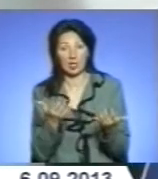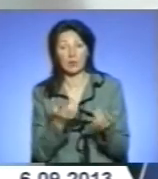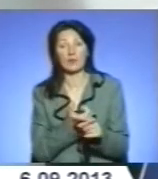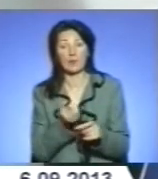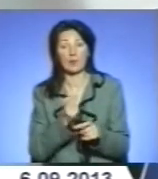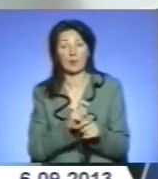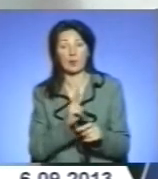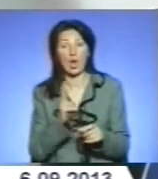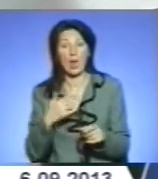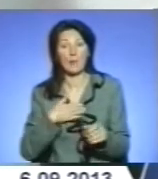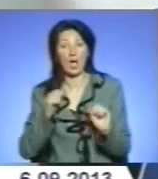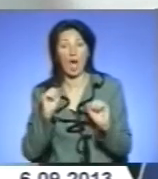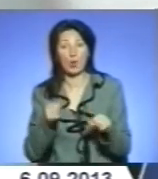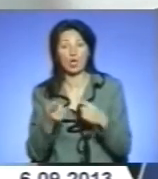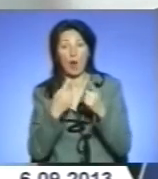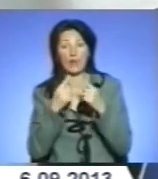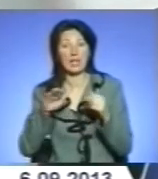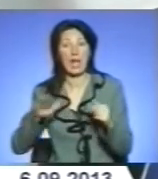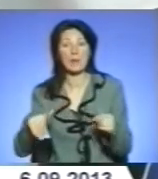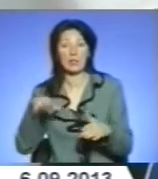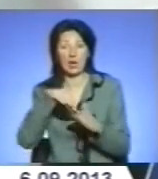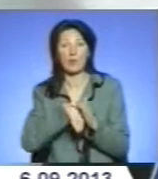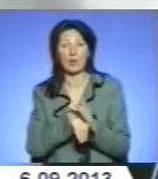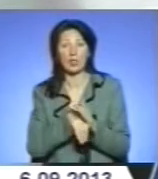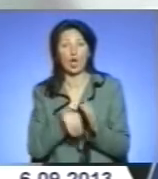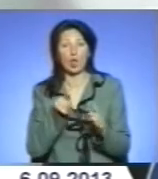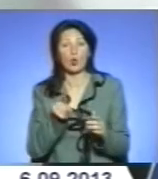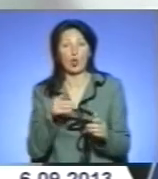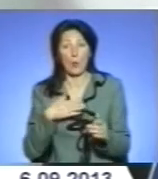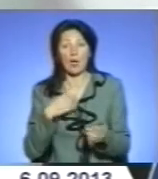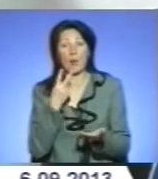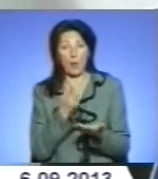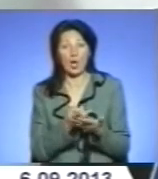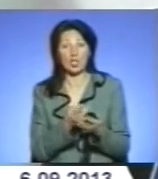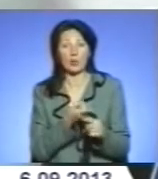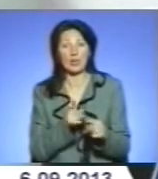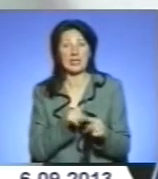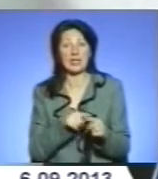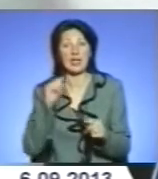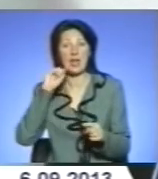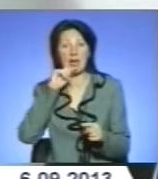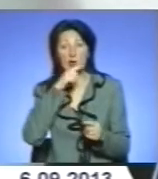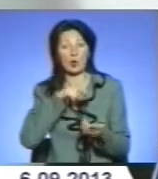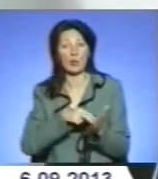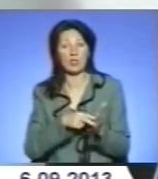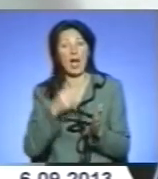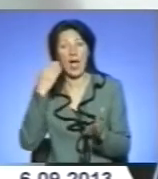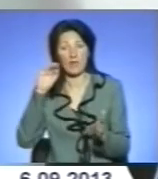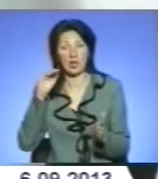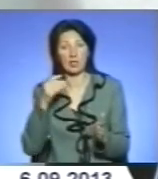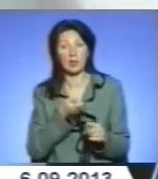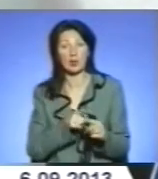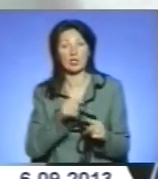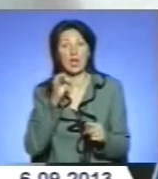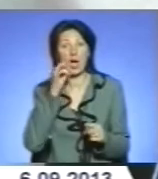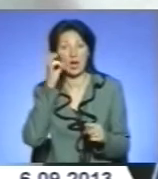ми можемо говорити після впровадження. Тому що ми бачимо ці економічні ефекти, але я думаю, що про це рано говорити,